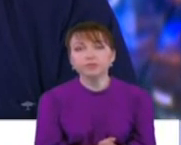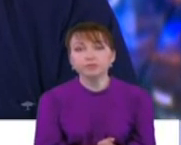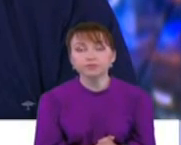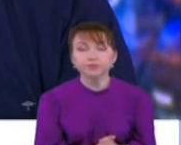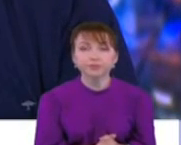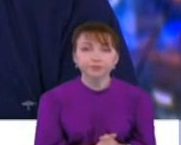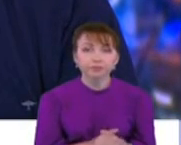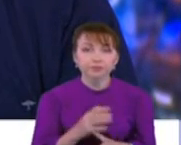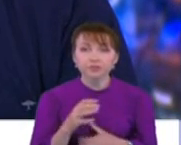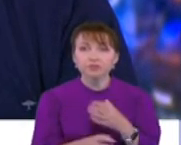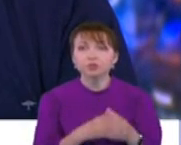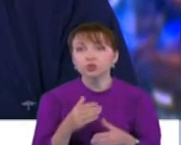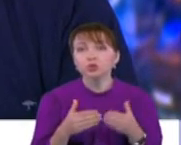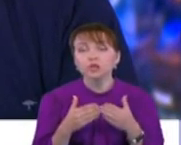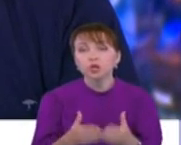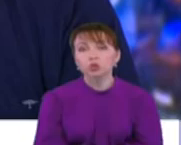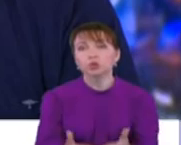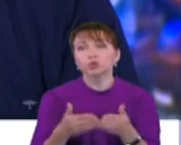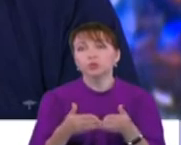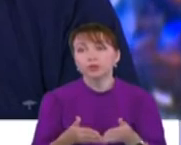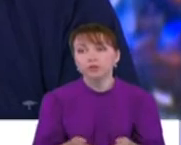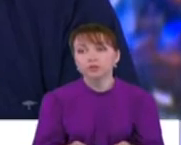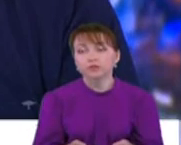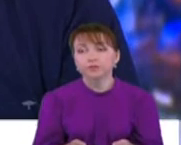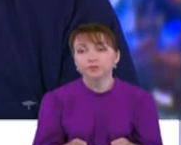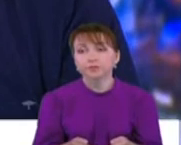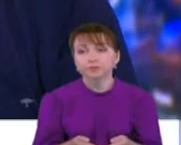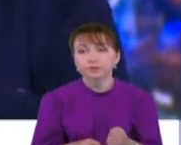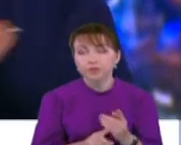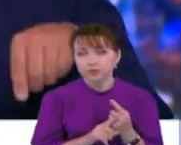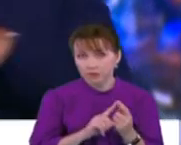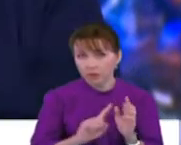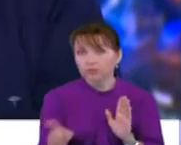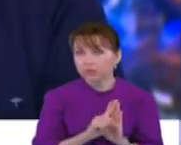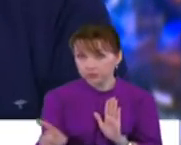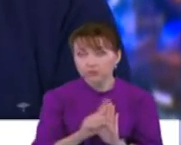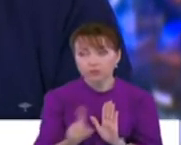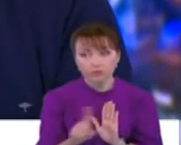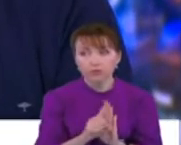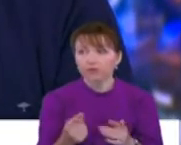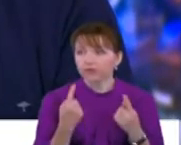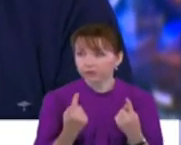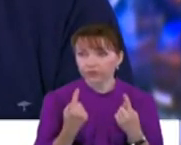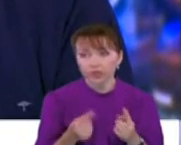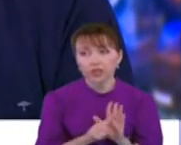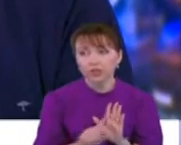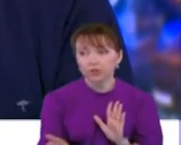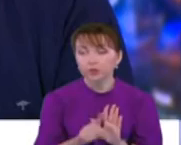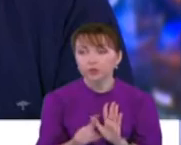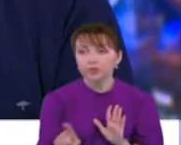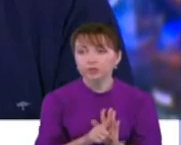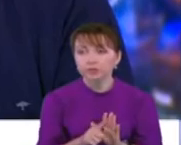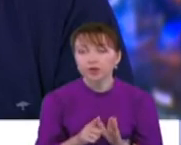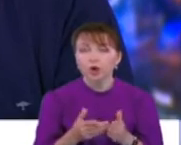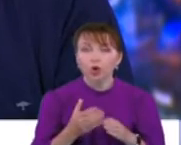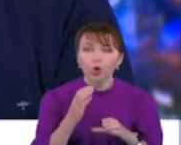було, а міжнародне судноплавство – це… А там рух великий взагалі в тому, так, в цих районах? Так, так. Ну, як би там це не що? Було, але… Це